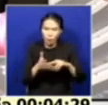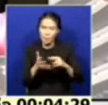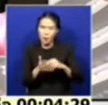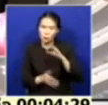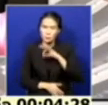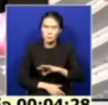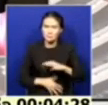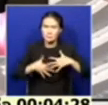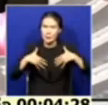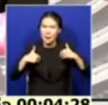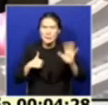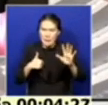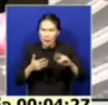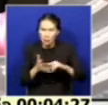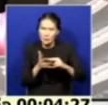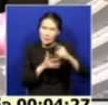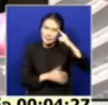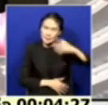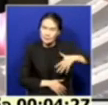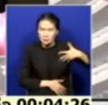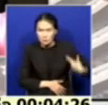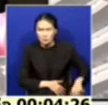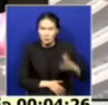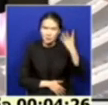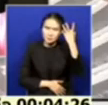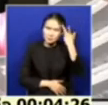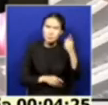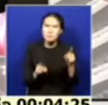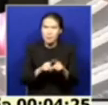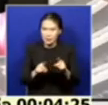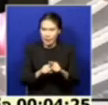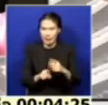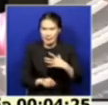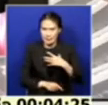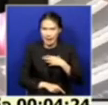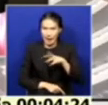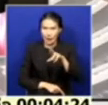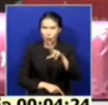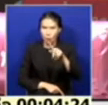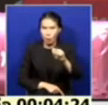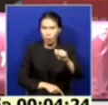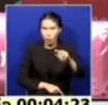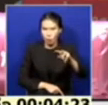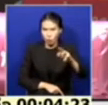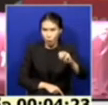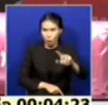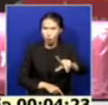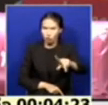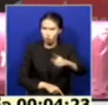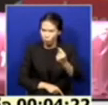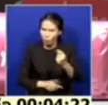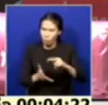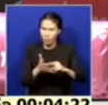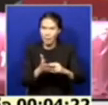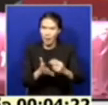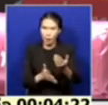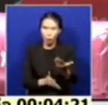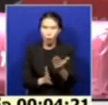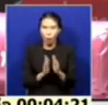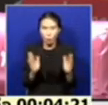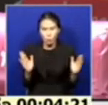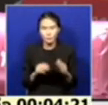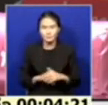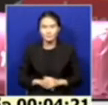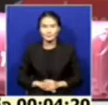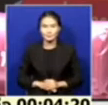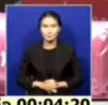นที่รับทราบรับชมว่าคนไทยคนหนึ่งได้หายตัวไปผู้แทนราษฎรไม่ว่าฝ่ายค้านฝ่ายรัฐ